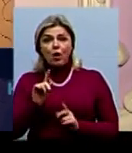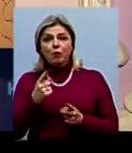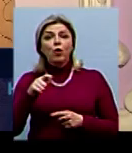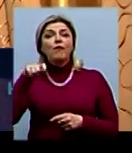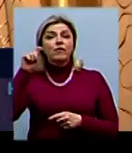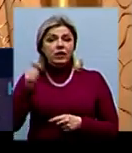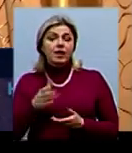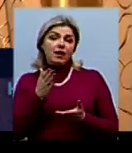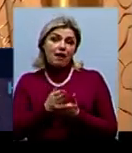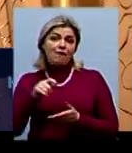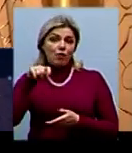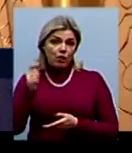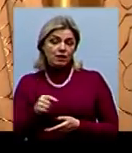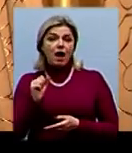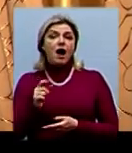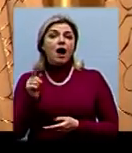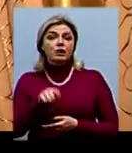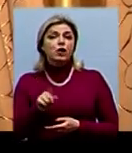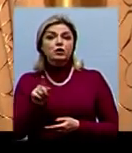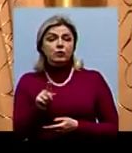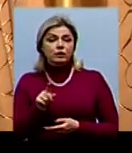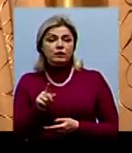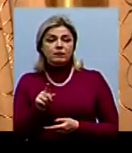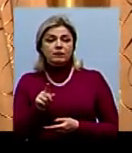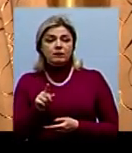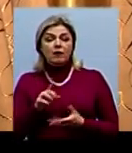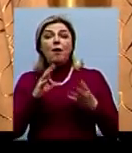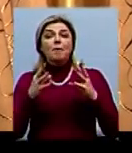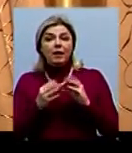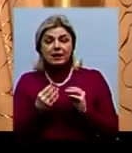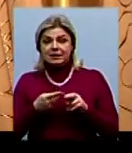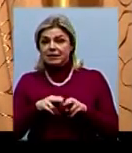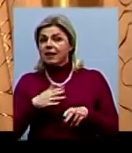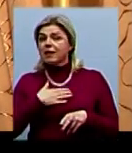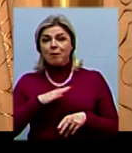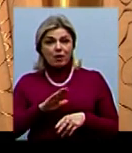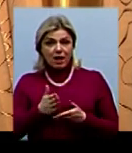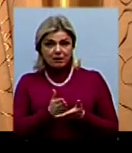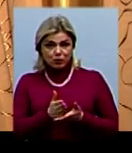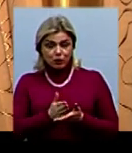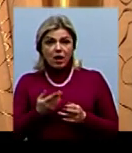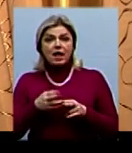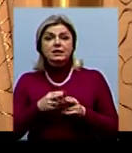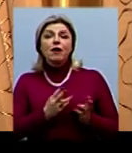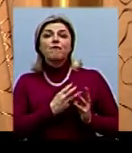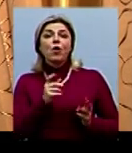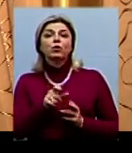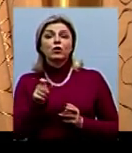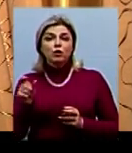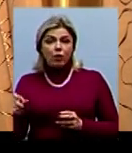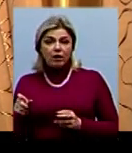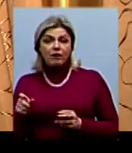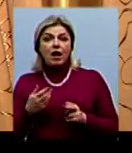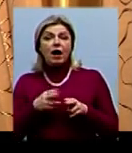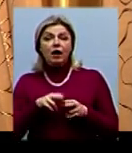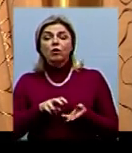це війна. Ну, а так, те, що ось це, в принципі, це не моя заслуга. Це заслуга тих волонтерів, з якими ми туди їздили,